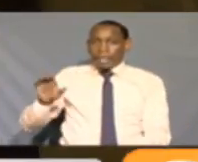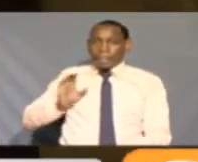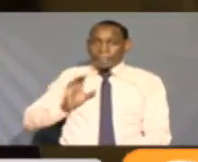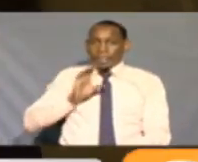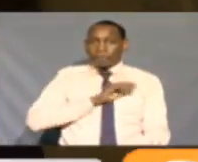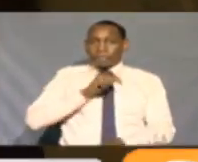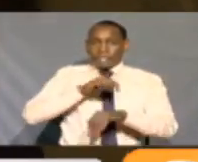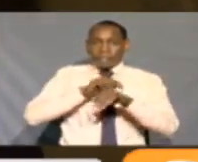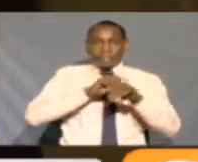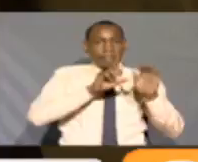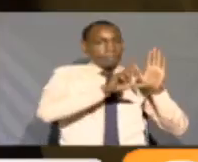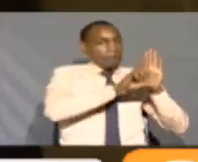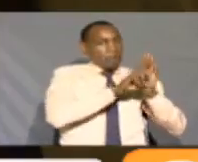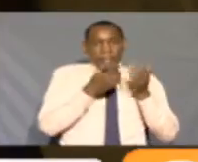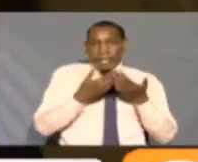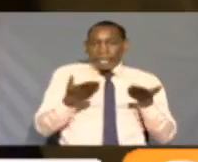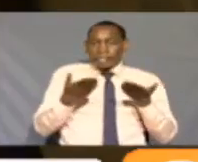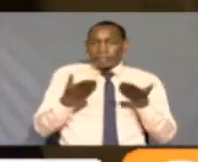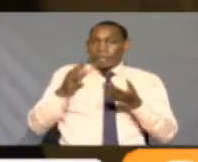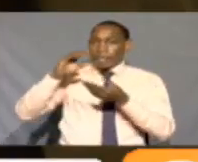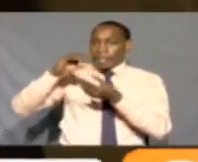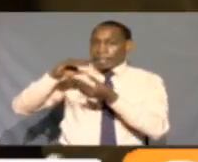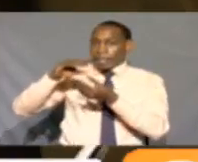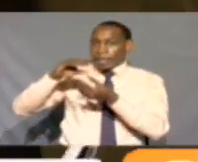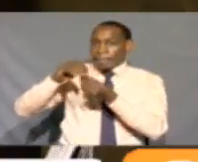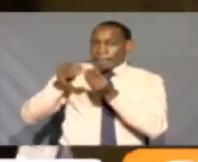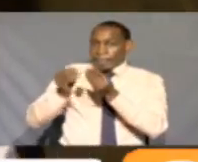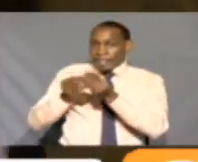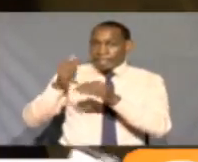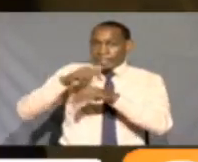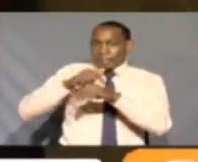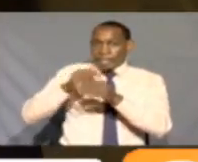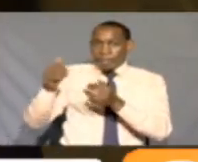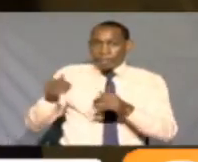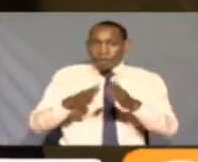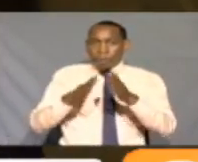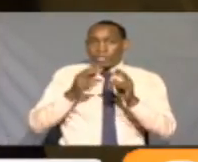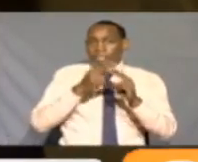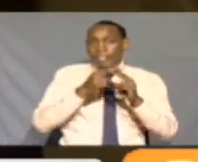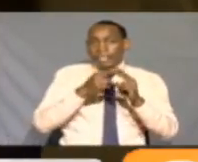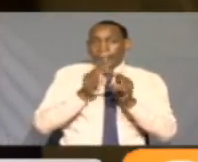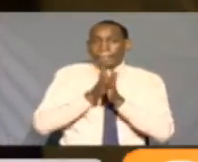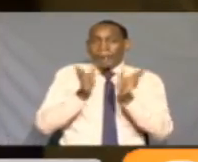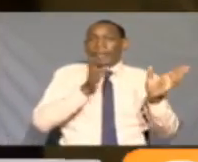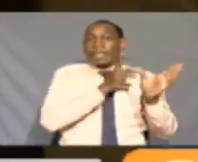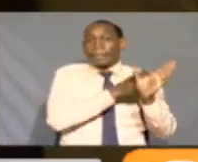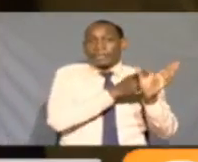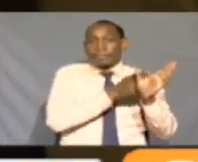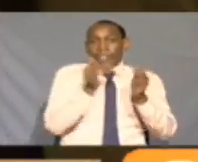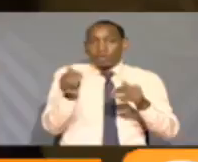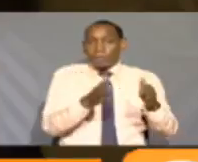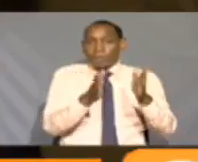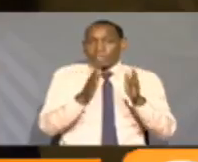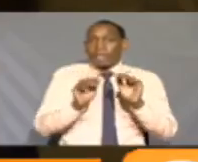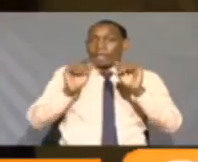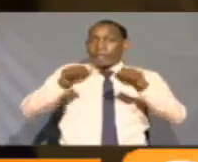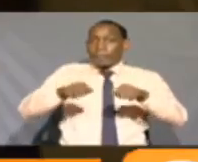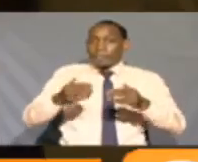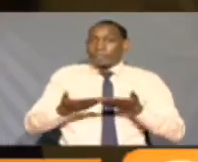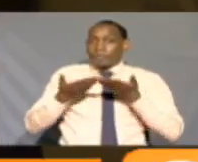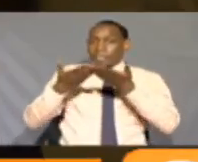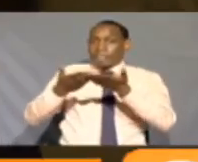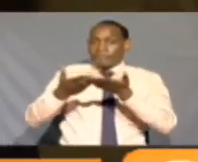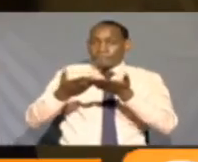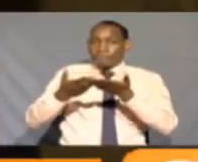sheria fulani inayotengenezwa, wakati wa ile nafasi wanaita public participation window, ukaweza